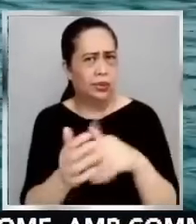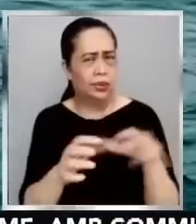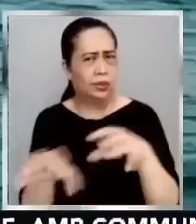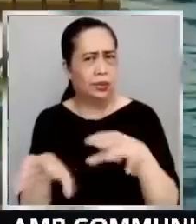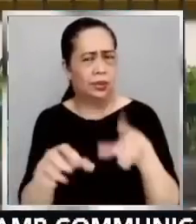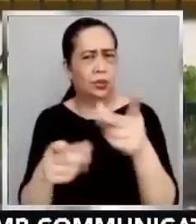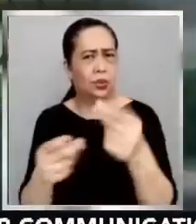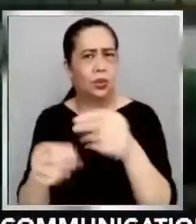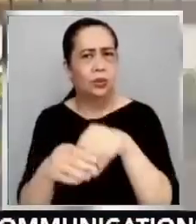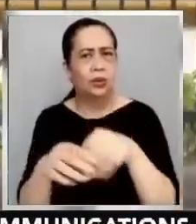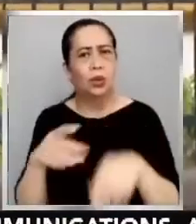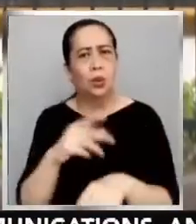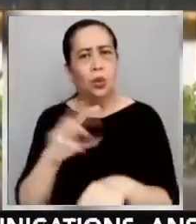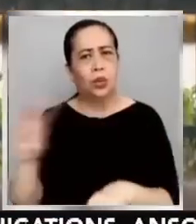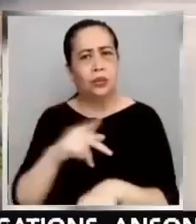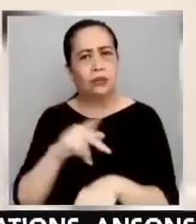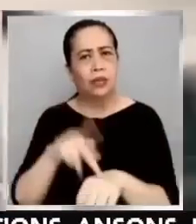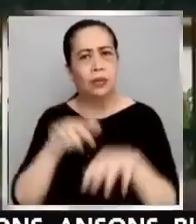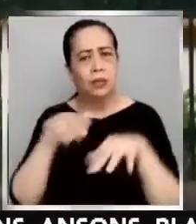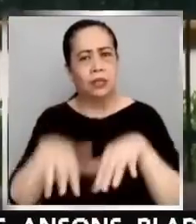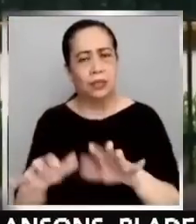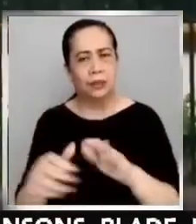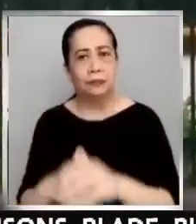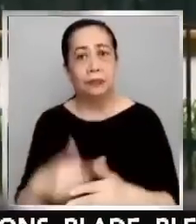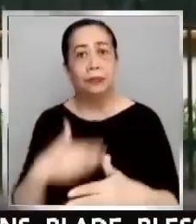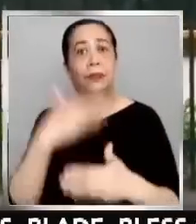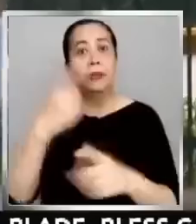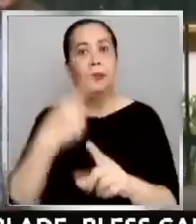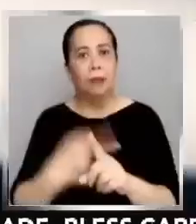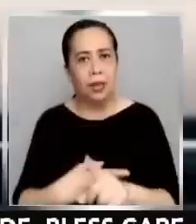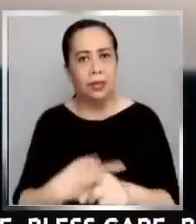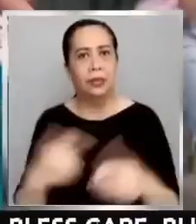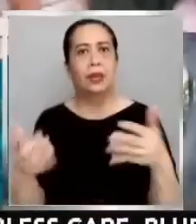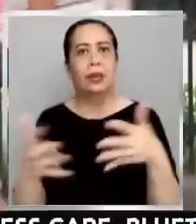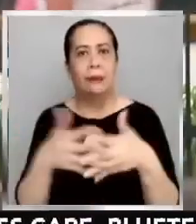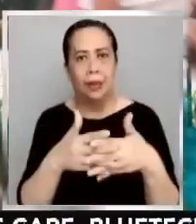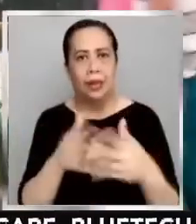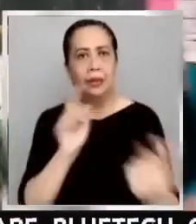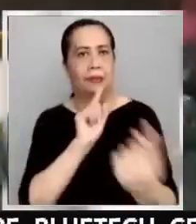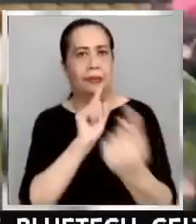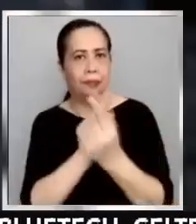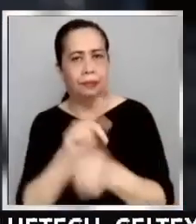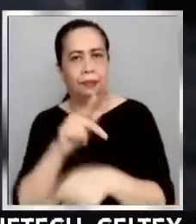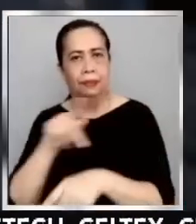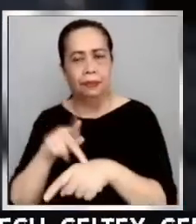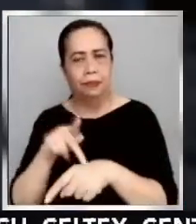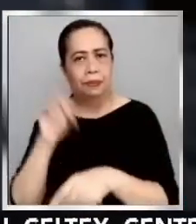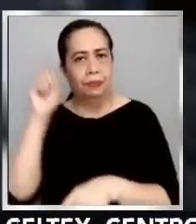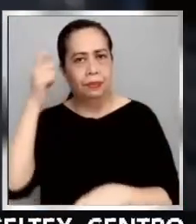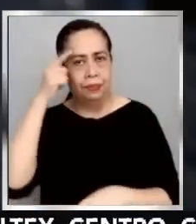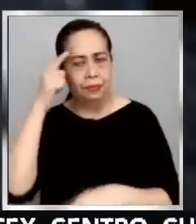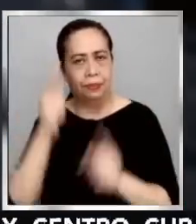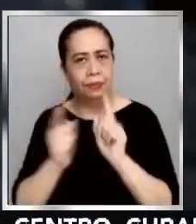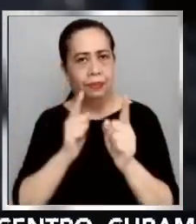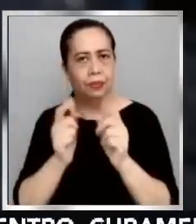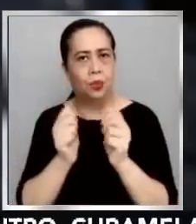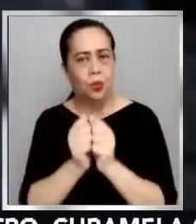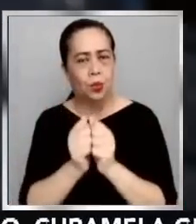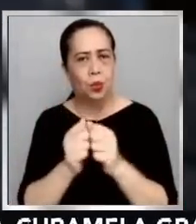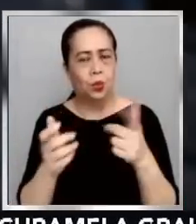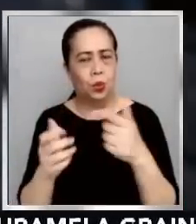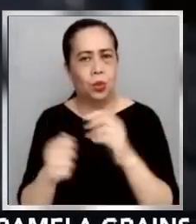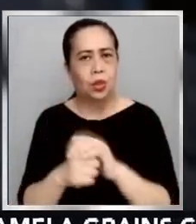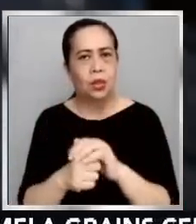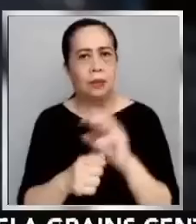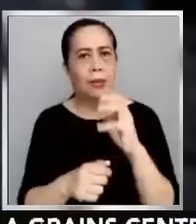Sea. Sa susunod na buwan, ang Amerika naman ang makakamiting ng mga opisyal ng gobyerno ng Pilipinas para sa 2+2 ministerial dialogue